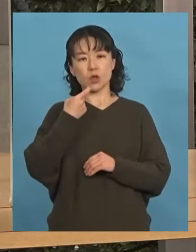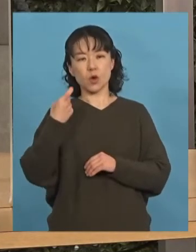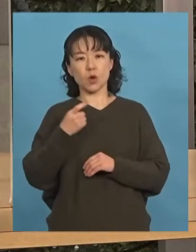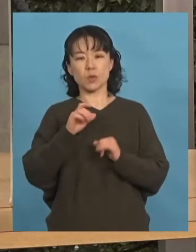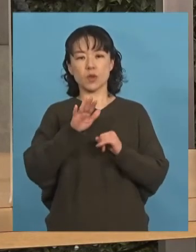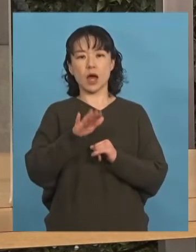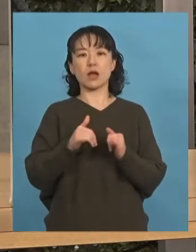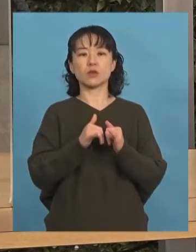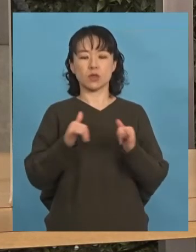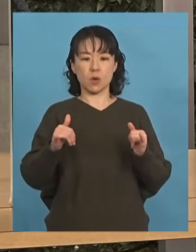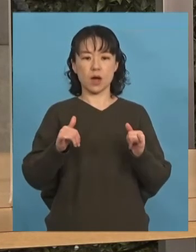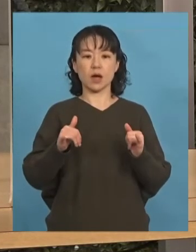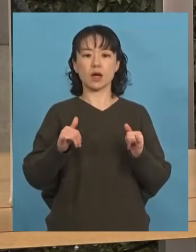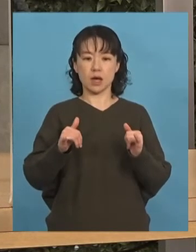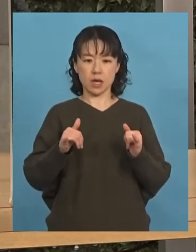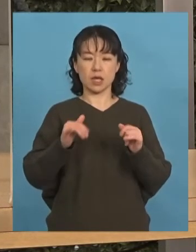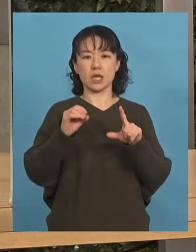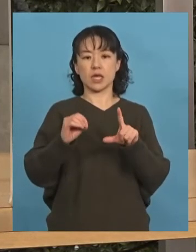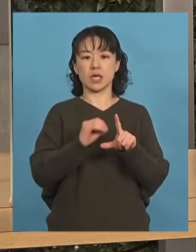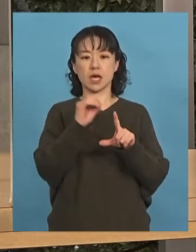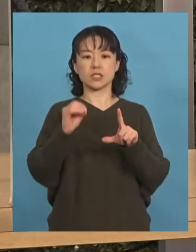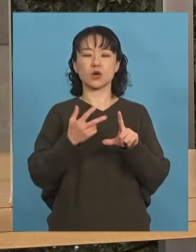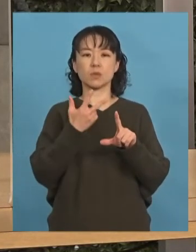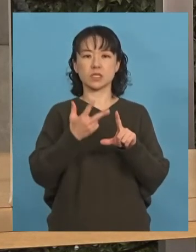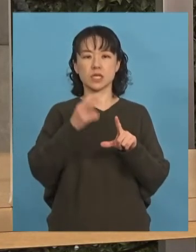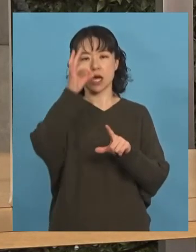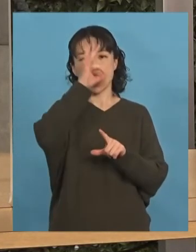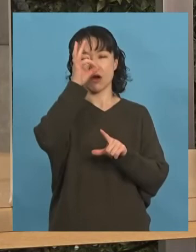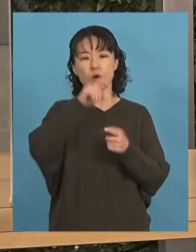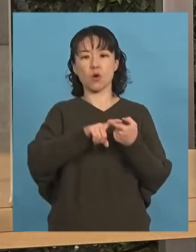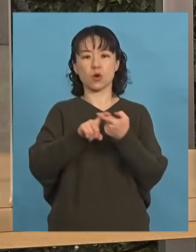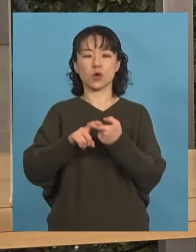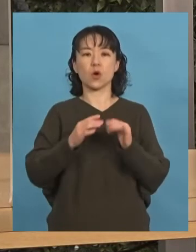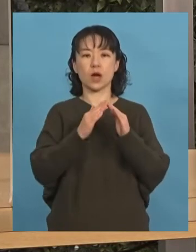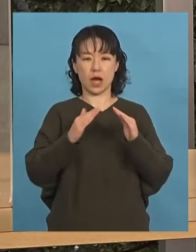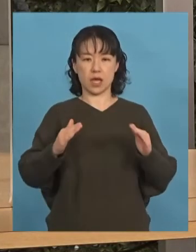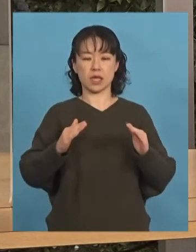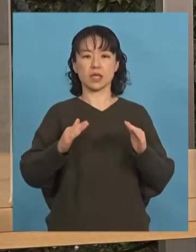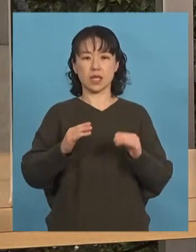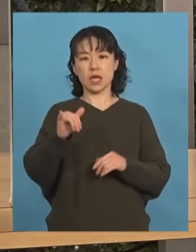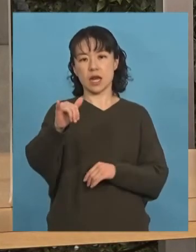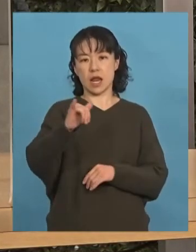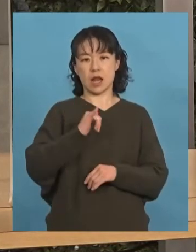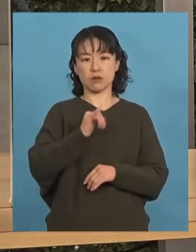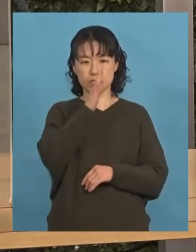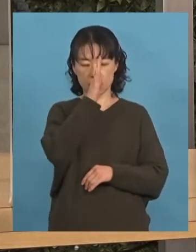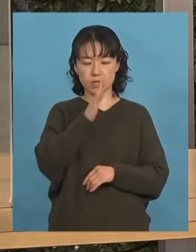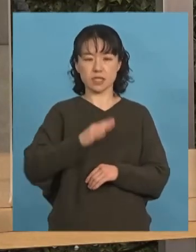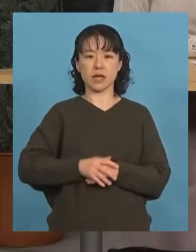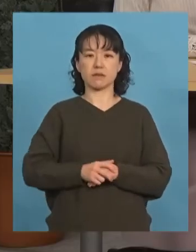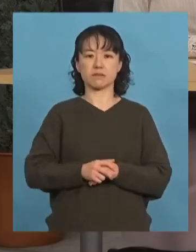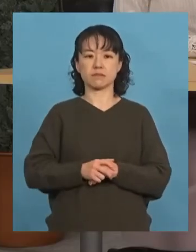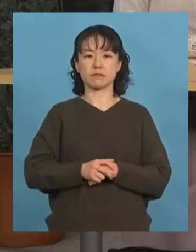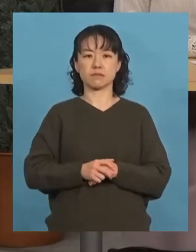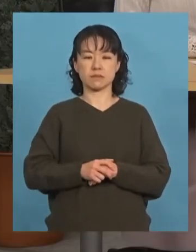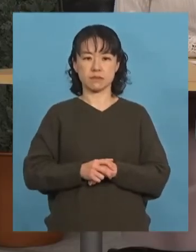でも興味のある人は東近江市観光協会へ連絡してください。 はい、